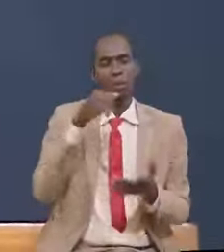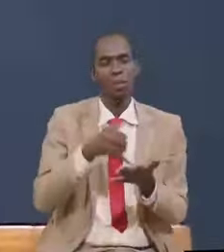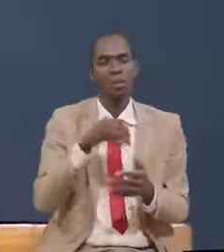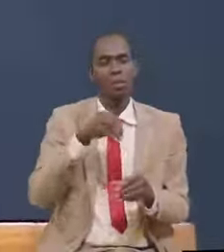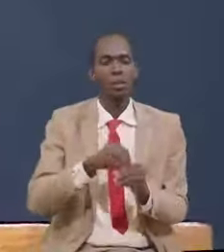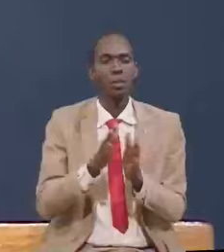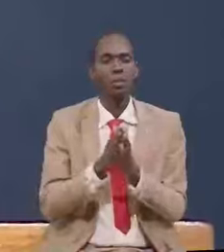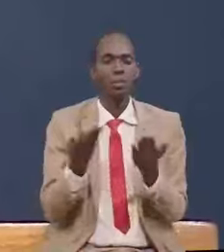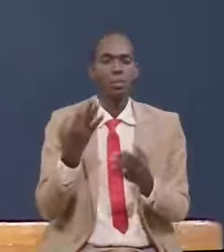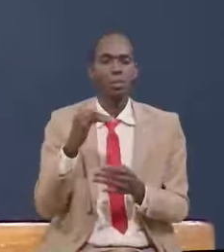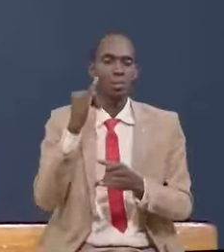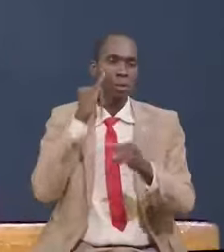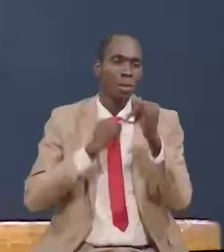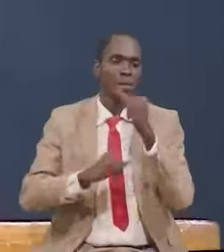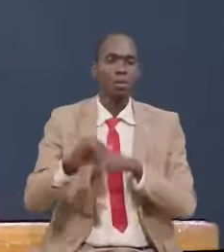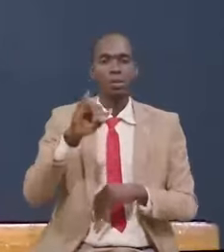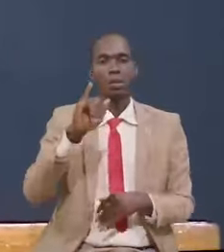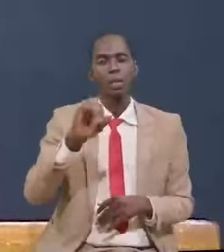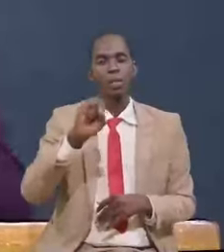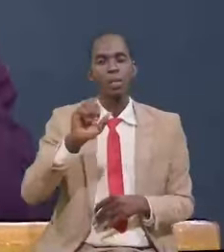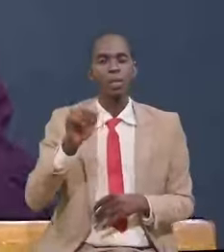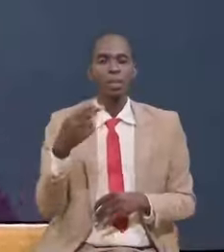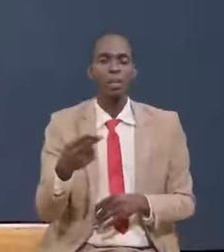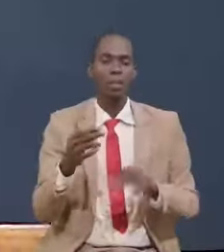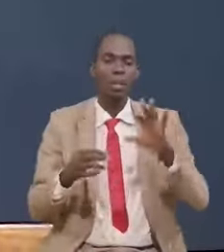En Ésaïe chapitre 9, le verset 6.